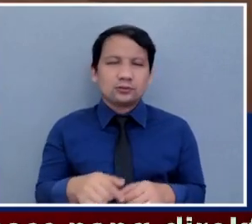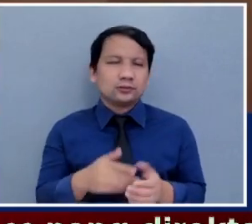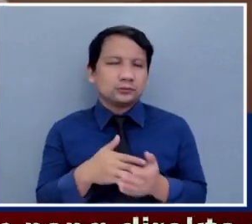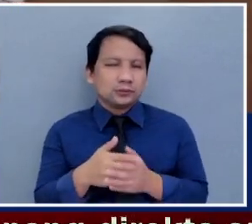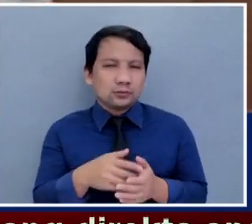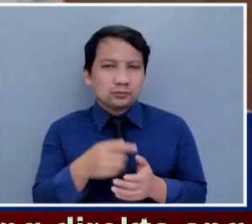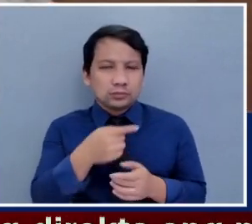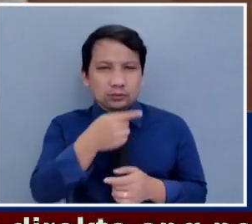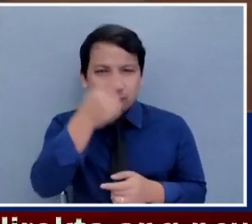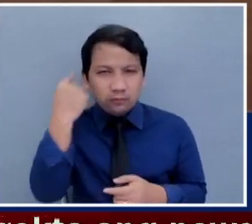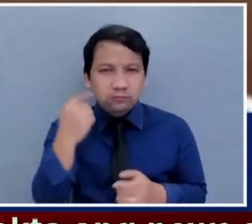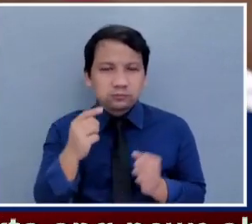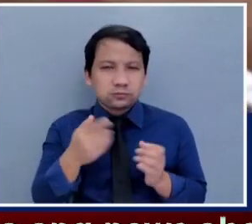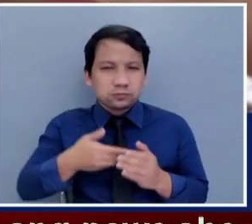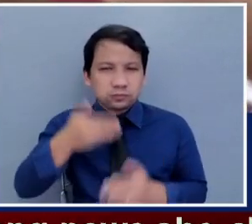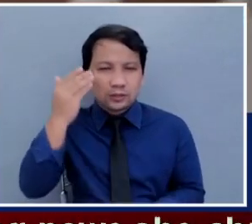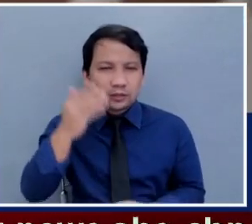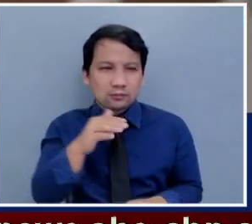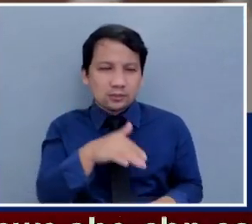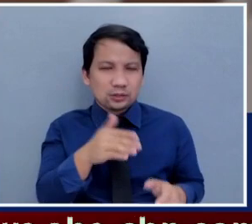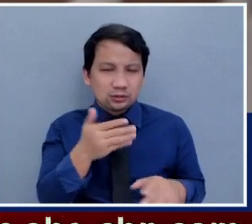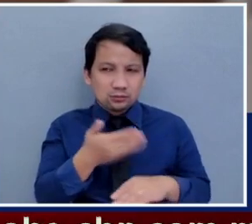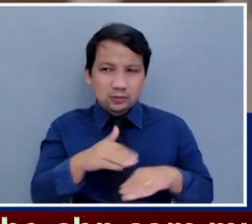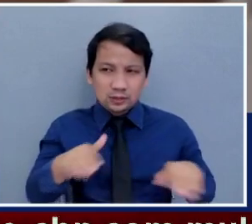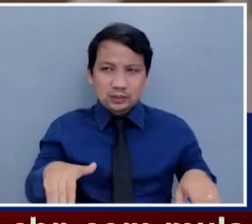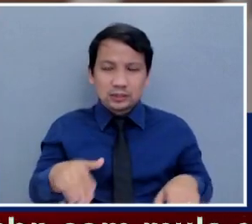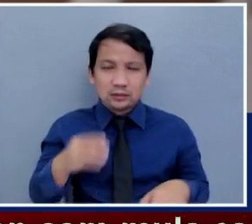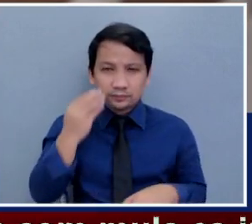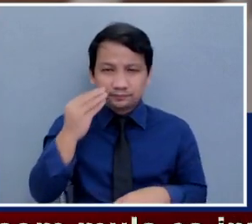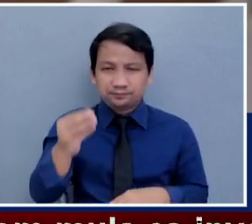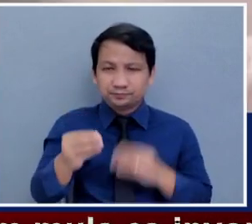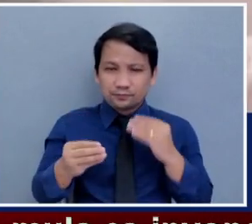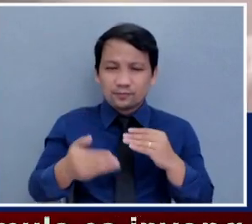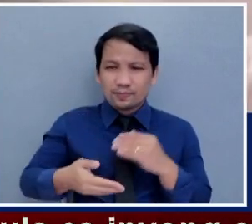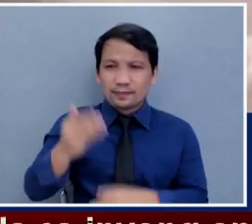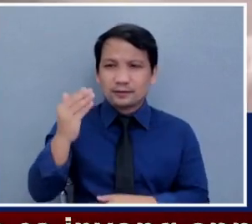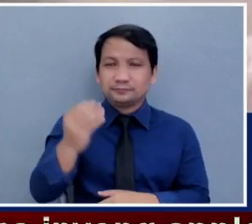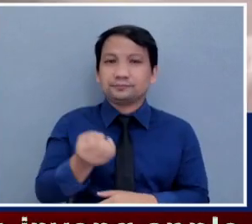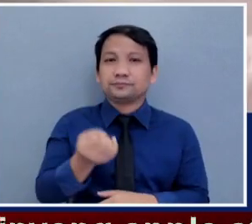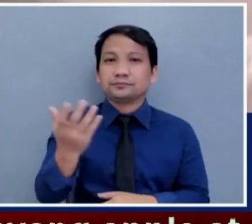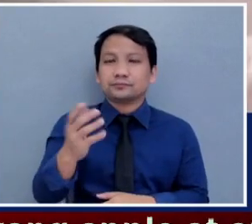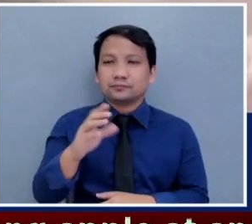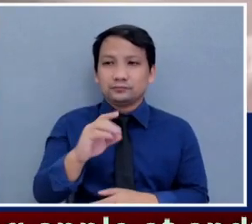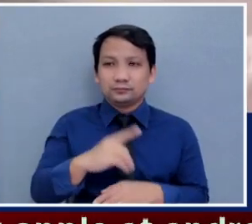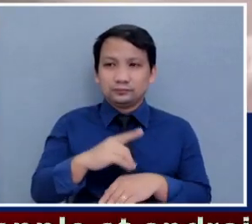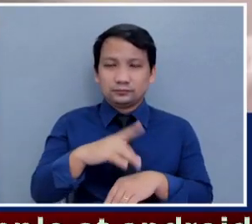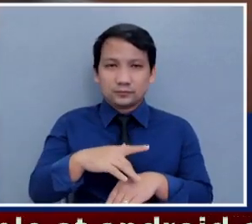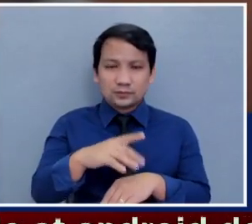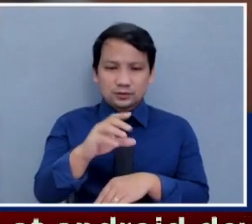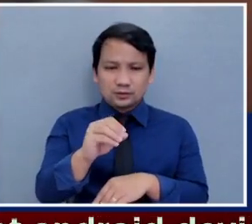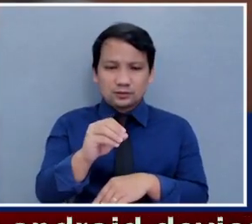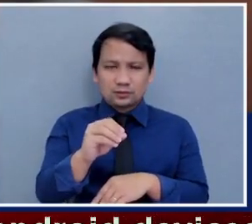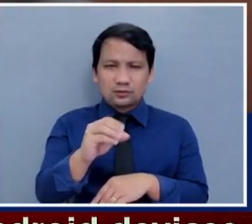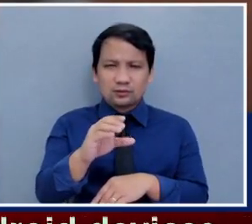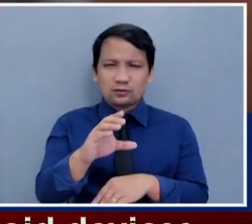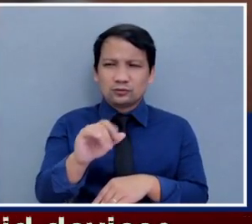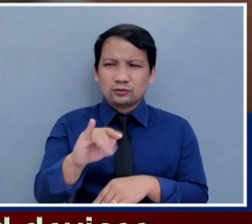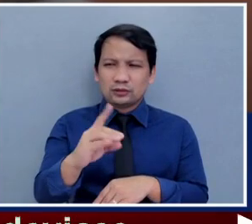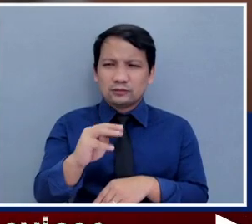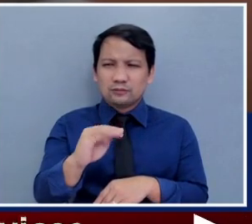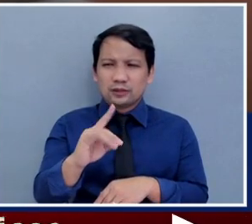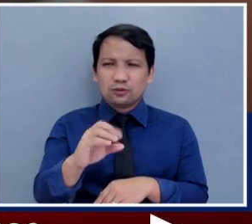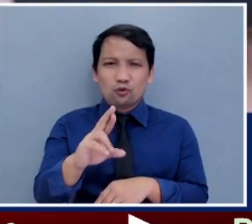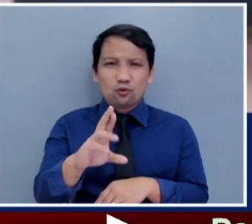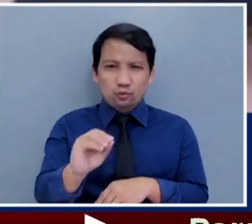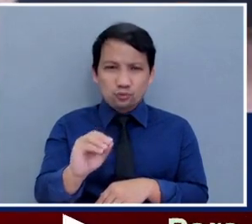siya. Kabilang ang mga anak ni Rachel at Mercy sa tumataas na kaso ng dengue sa Occidental Mindoro. Sa tala ng Provincial